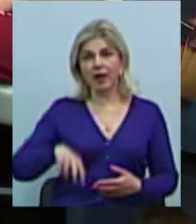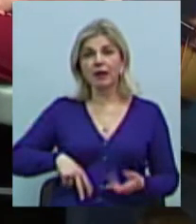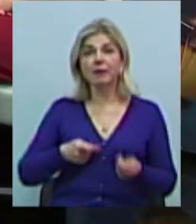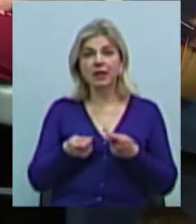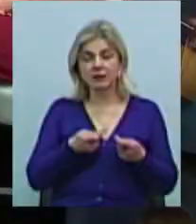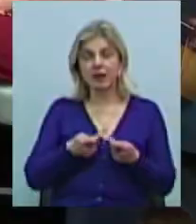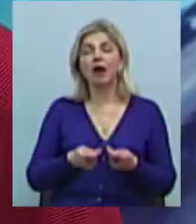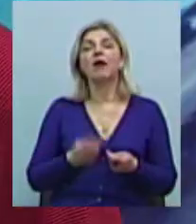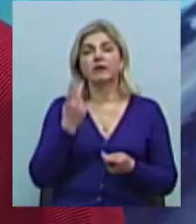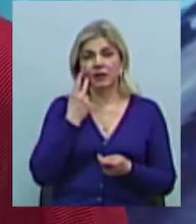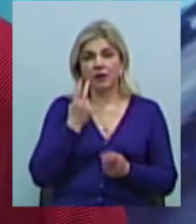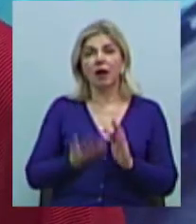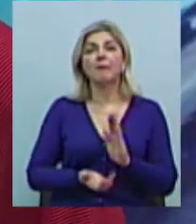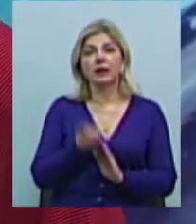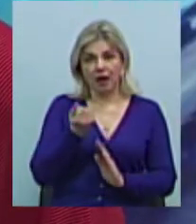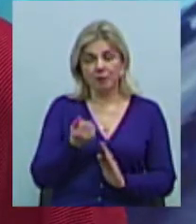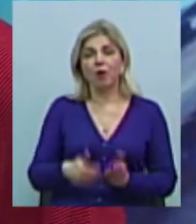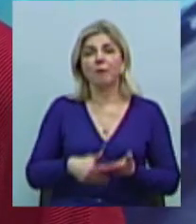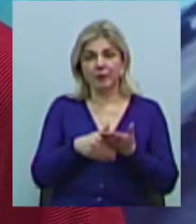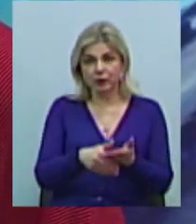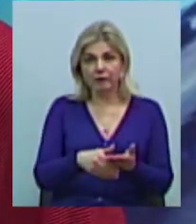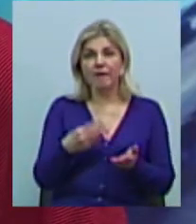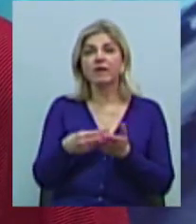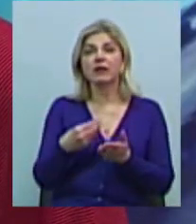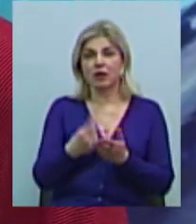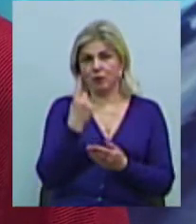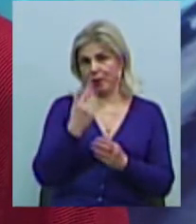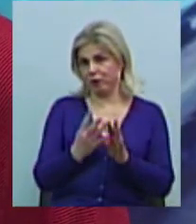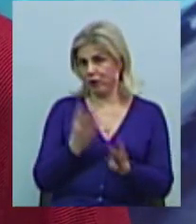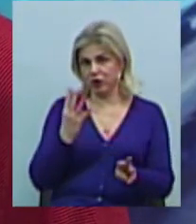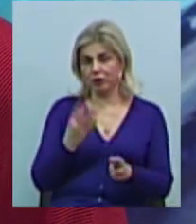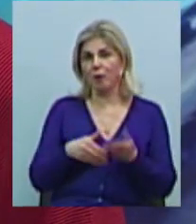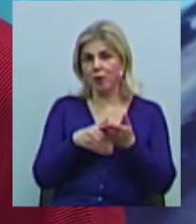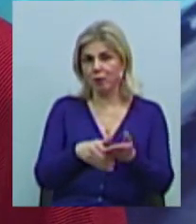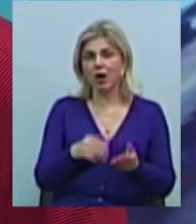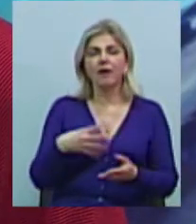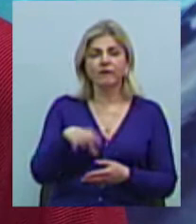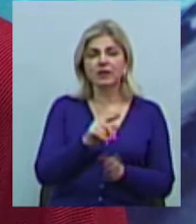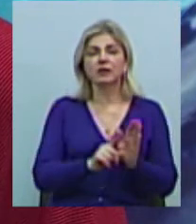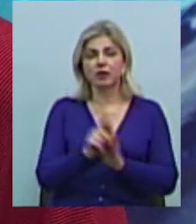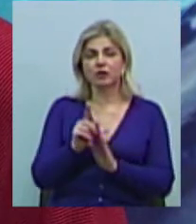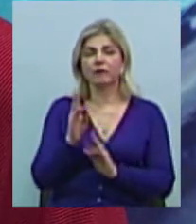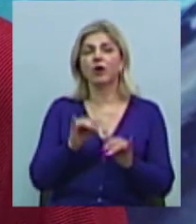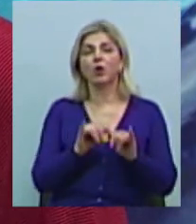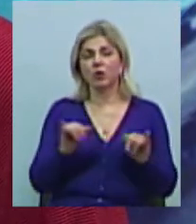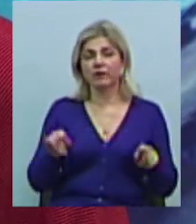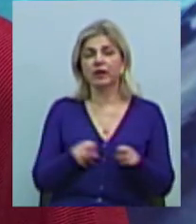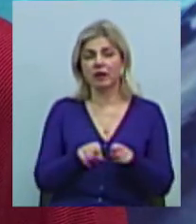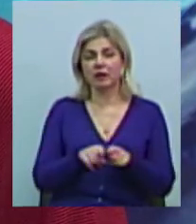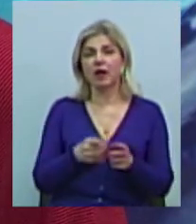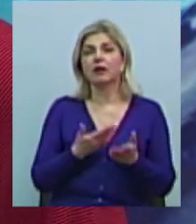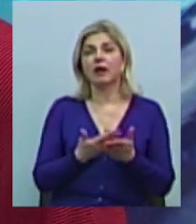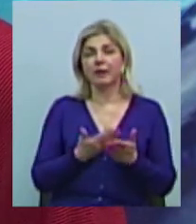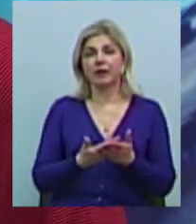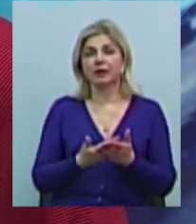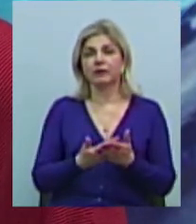підтримує завжди нас, фінансово підтримує в першу чергу, і в усіх починаннях, і в розвитку також. От, наприклад, у